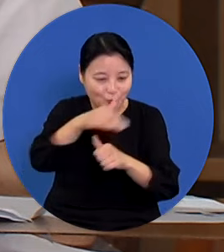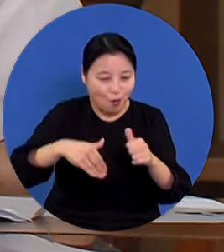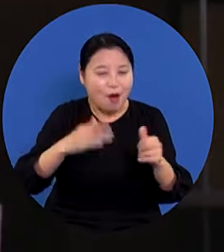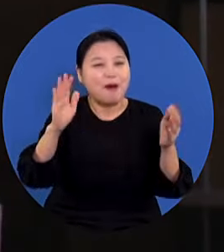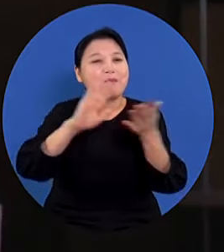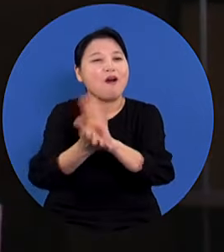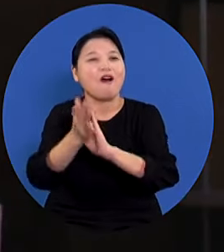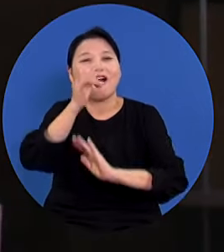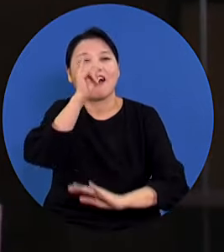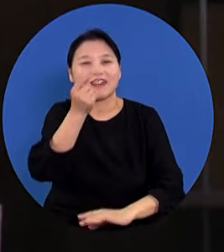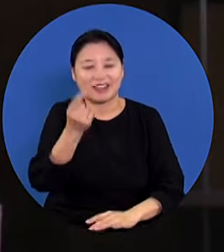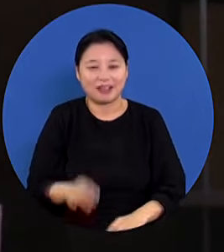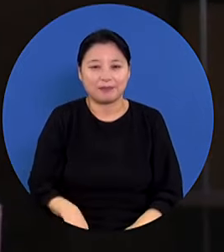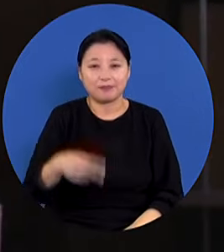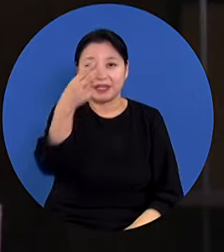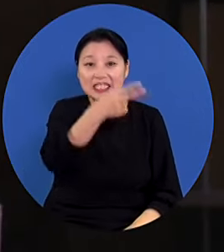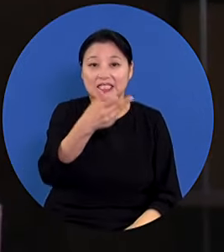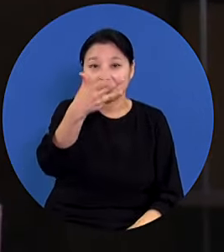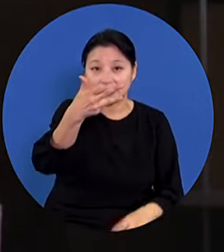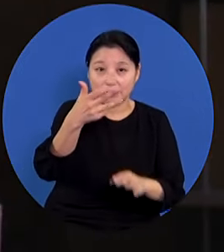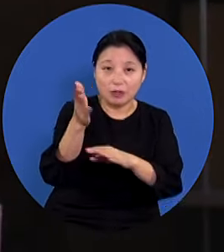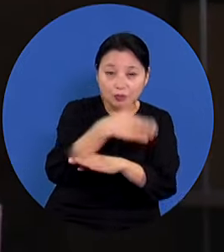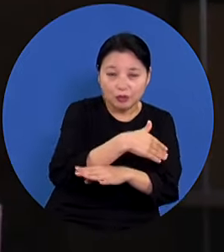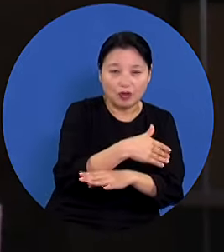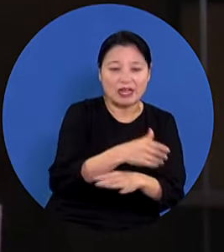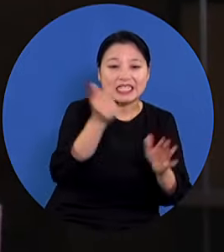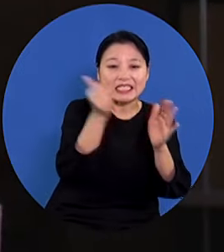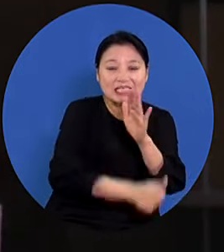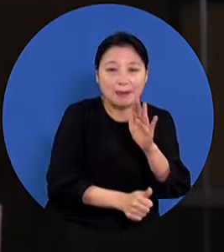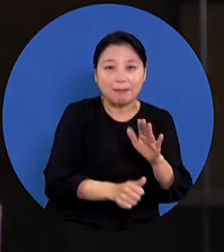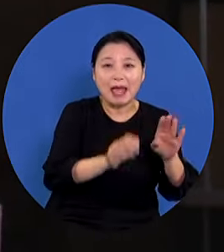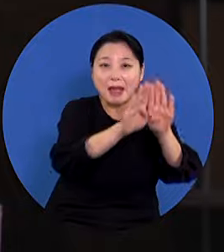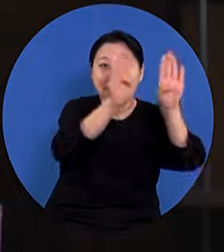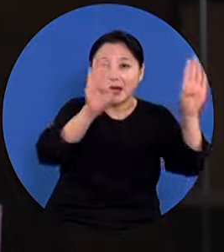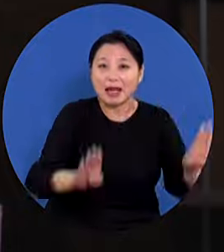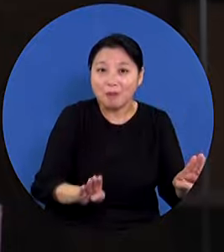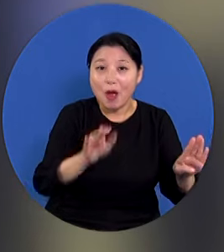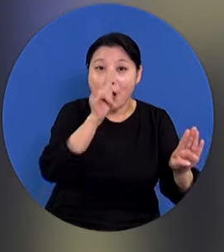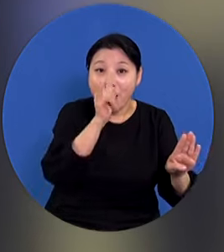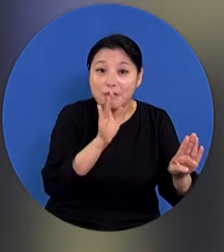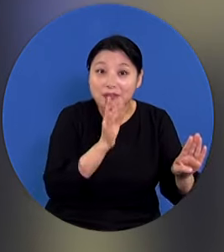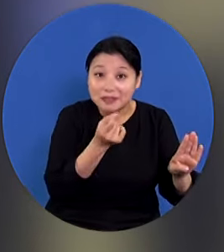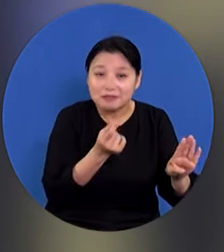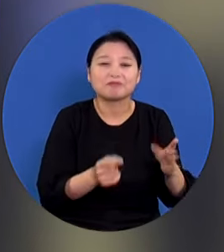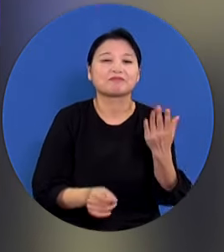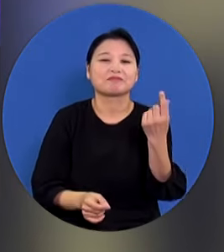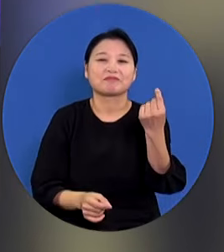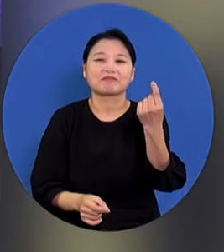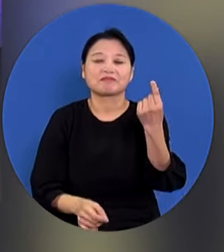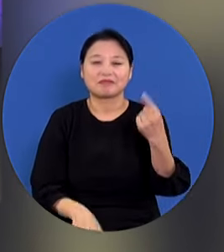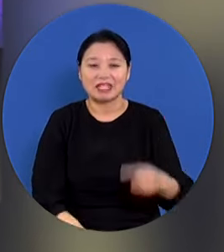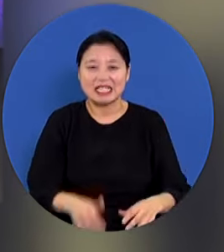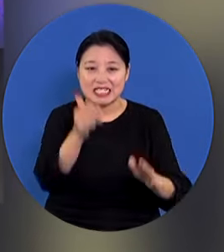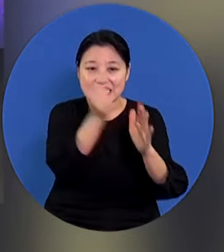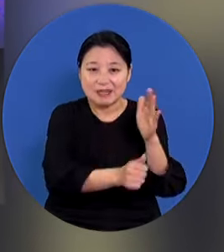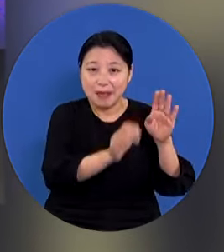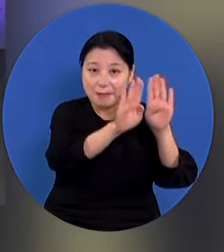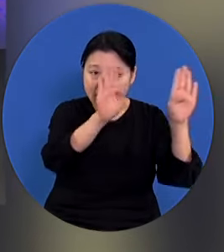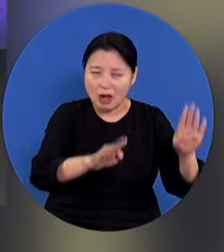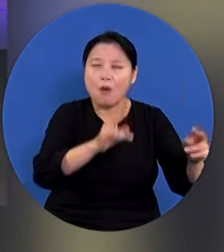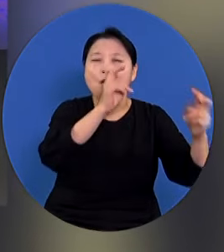벌써 2018년부터 우리나라도 실패 박람회라고 하는 것도 하고 있거든요. 예예예 예, 예, 맞습니다. 그런 실패 박람회는 주로 이제